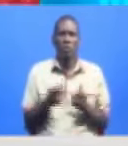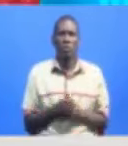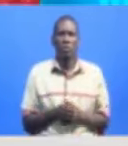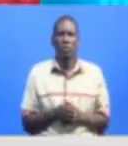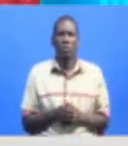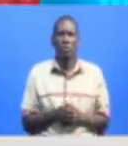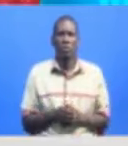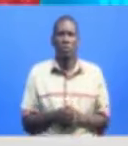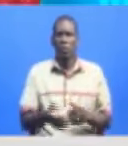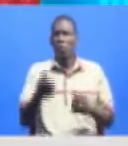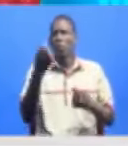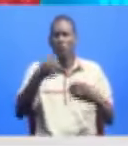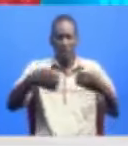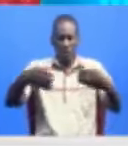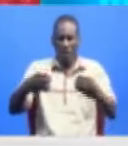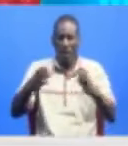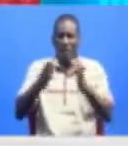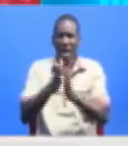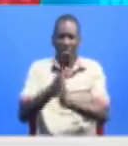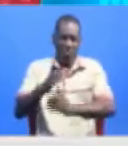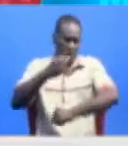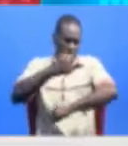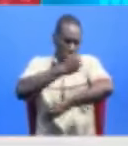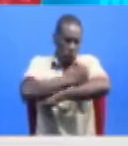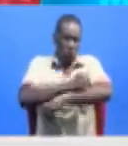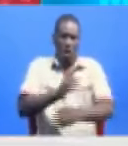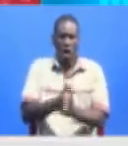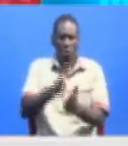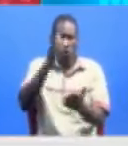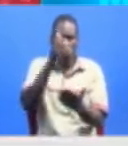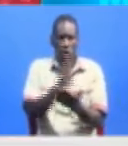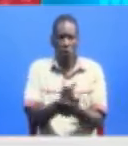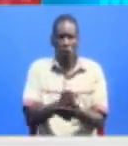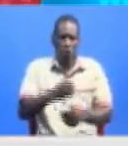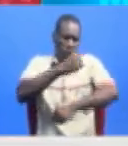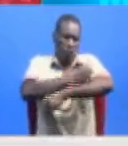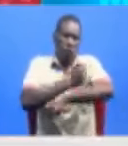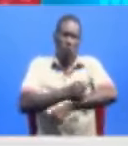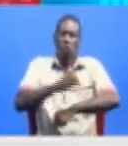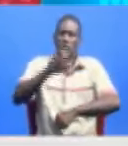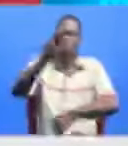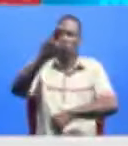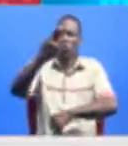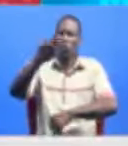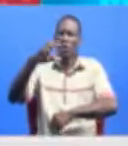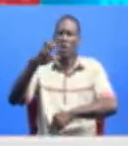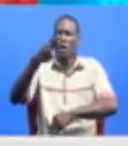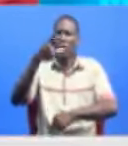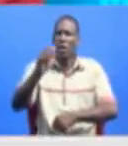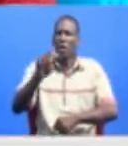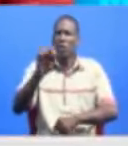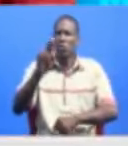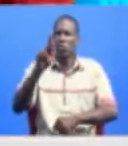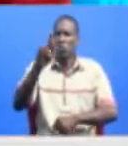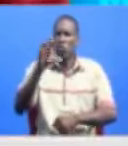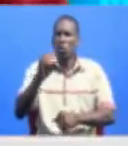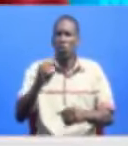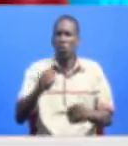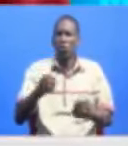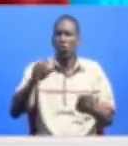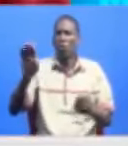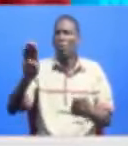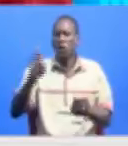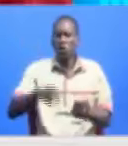Madarasa matano na afisi kuu ya shule ya msingi ya Ngara tuko iliyoko Baringo kaskazini lichomwa na majahili Jumamosi